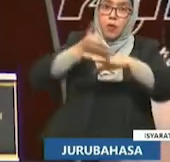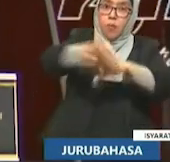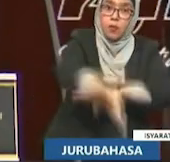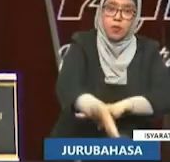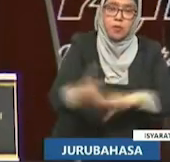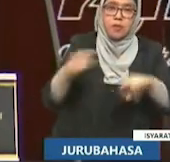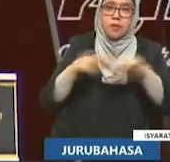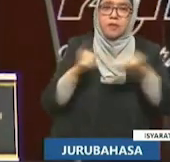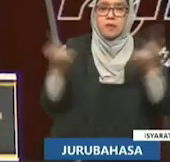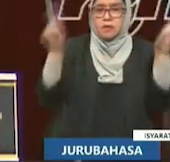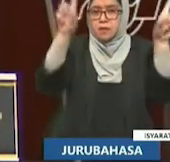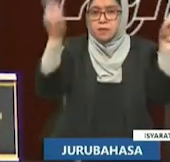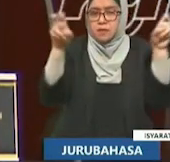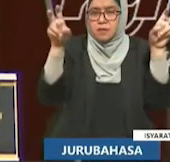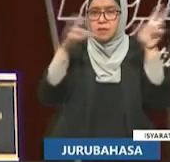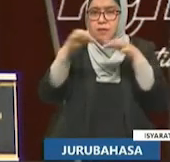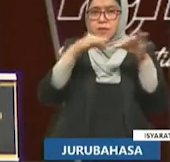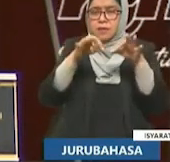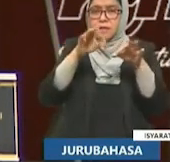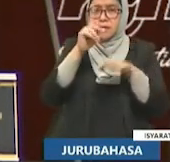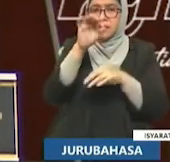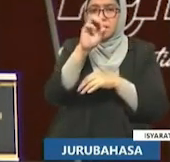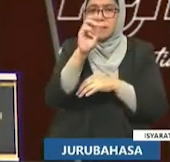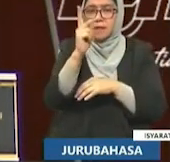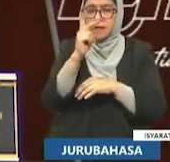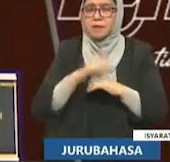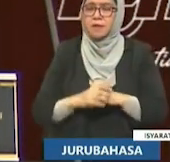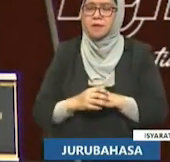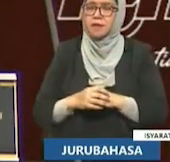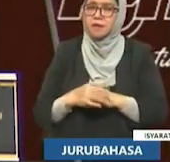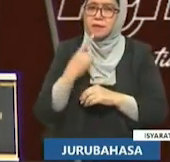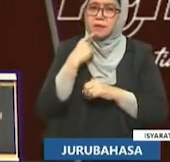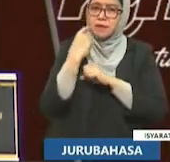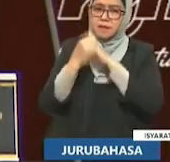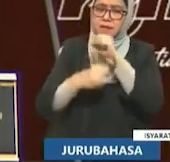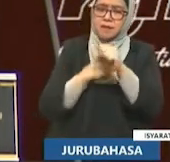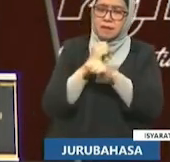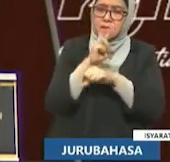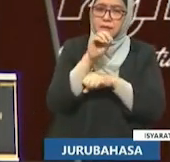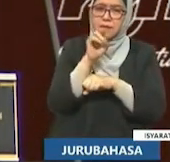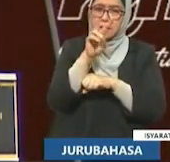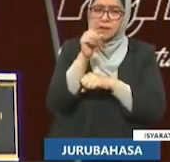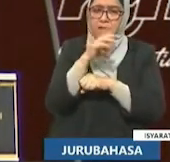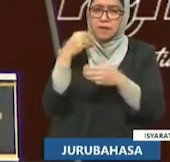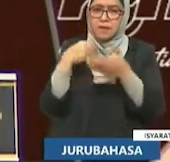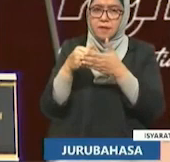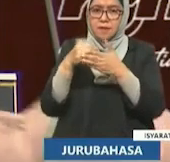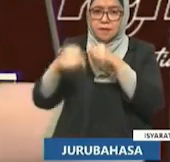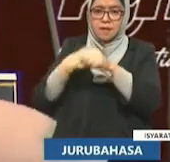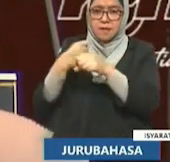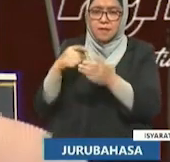tareefan kosmetik rasakan satu tes statistika 2021 sehingga Jul atau nih